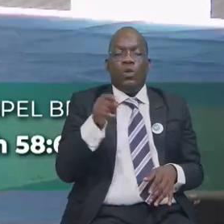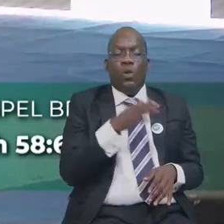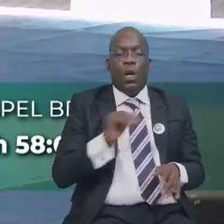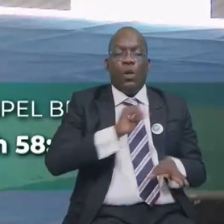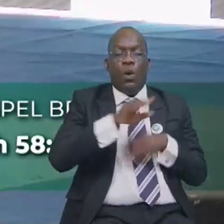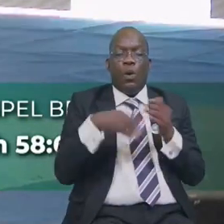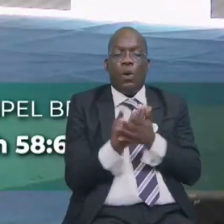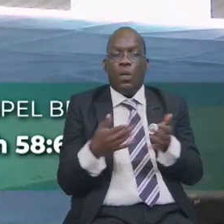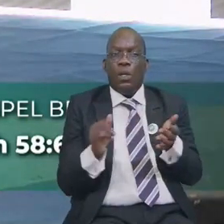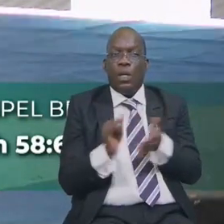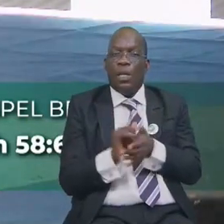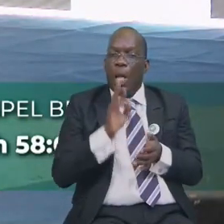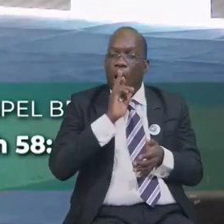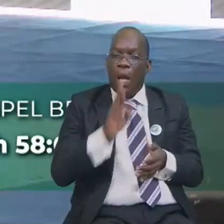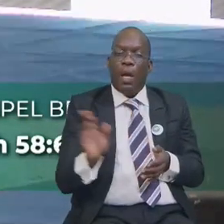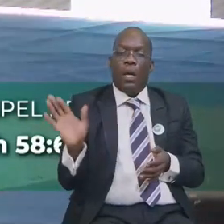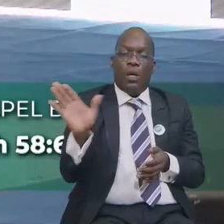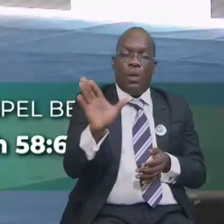Prophète Abraham,